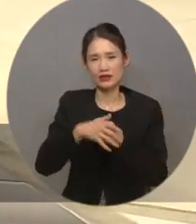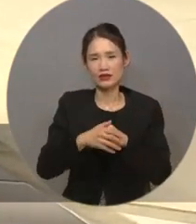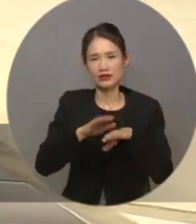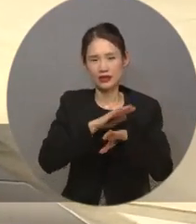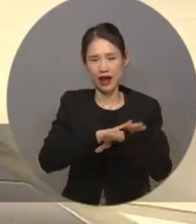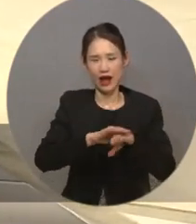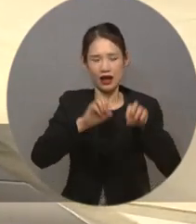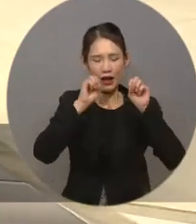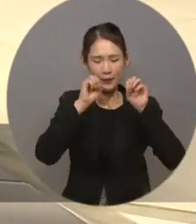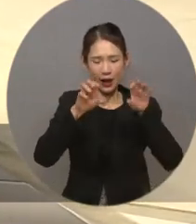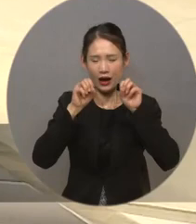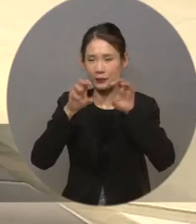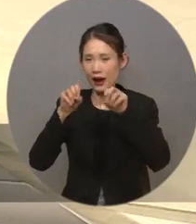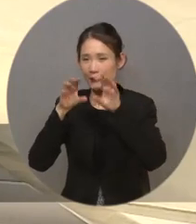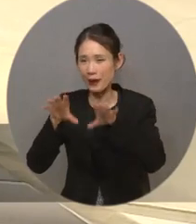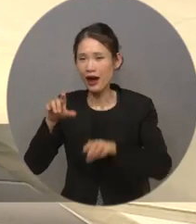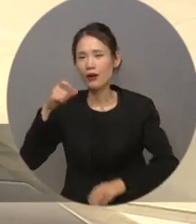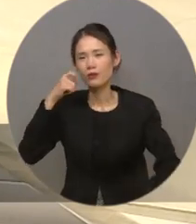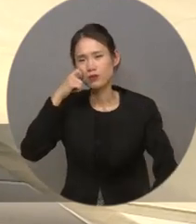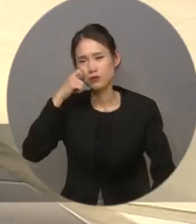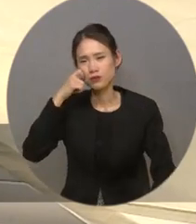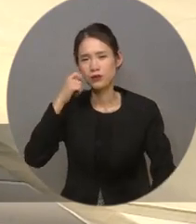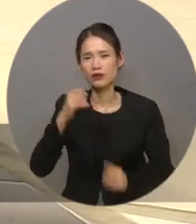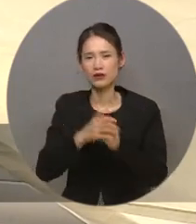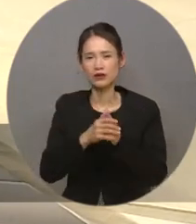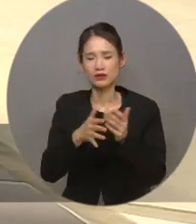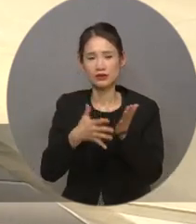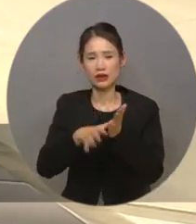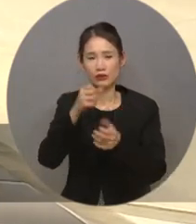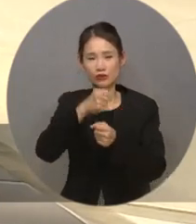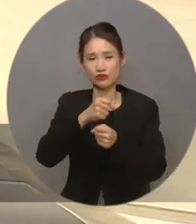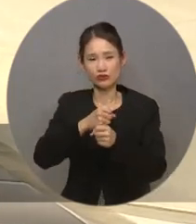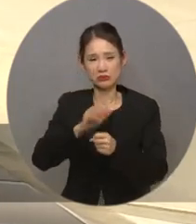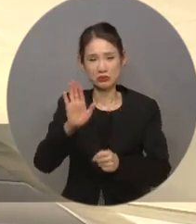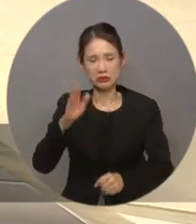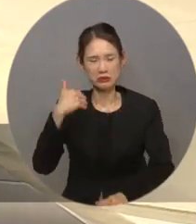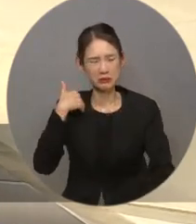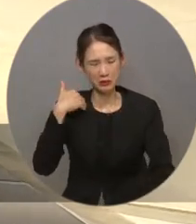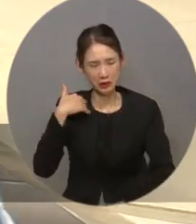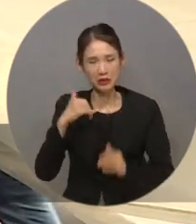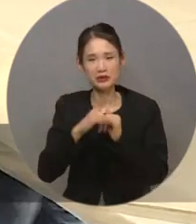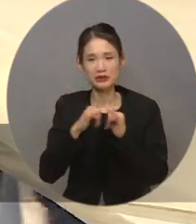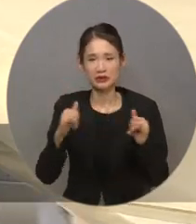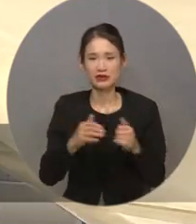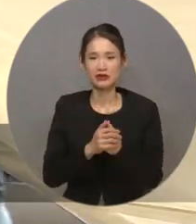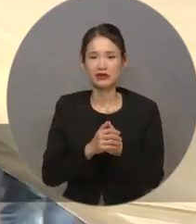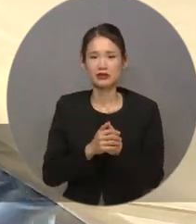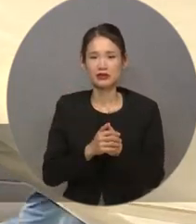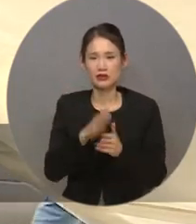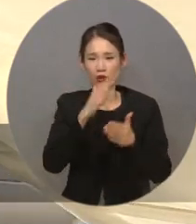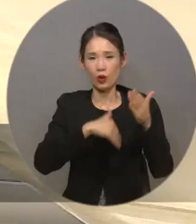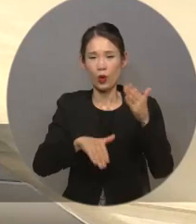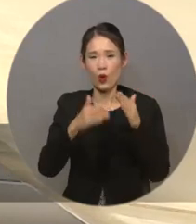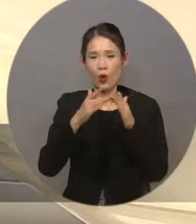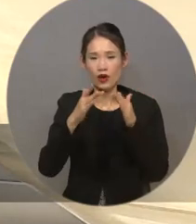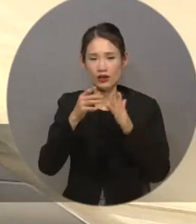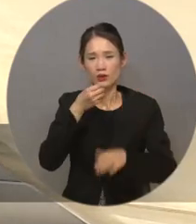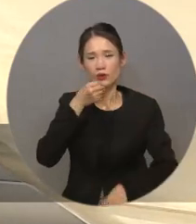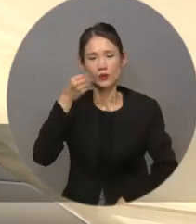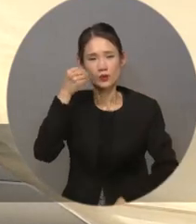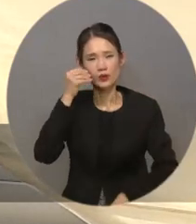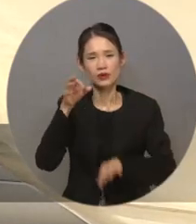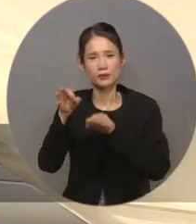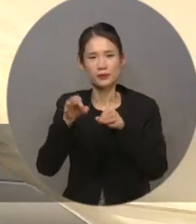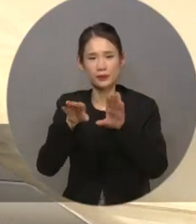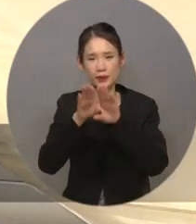잘 널리 알려지지 못해서 이런 제품을 판매하지 모르는 많은 시민들에게 좀 더 어떤 그 공공 온라인 마켓 이런 것들을